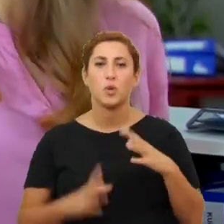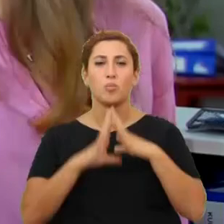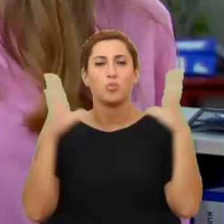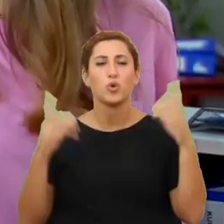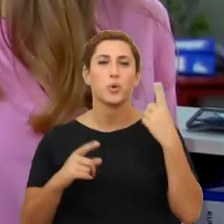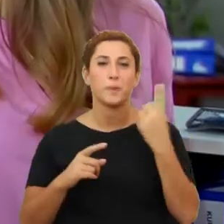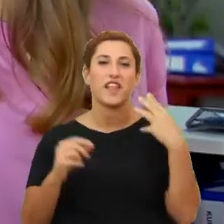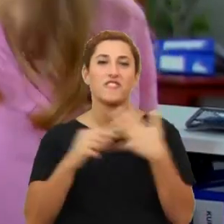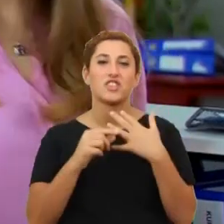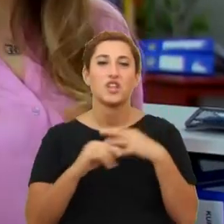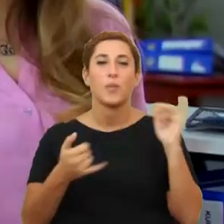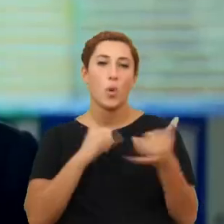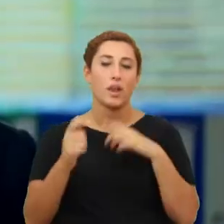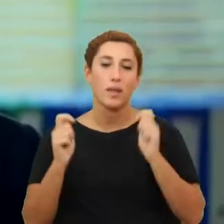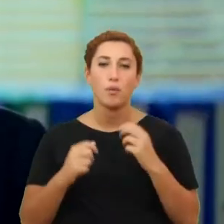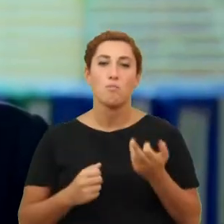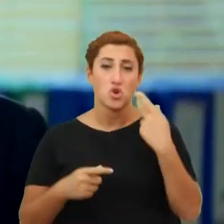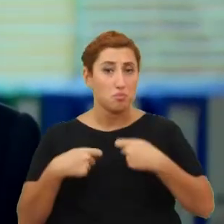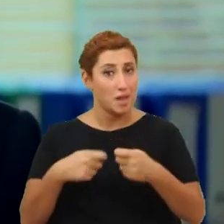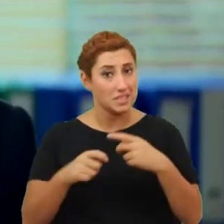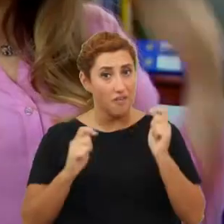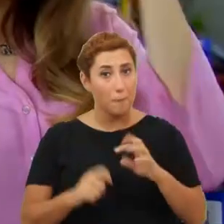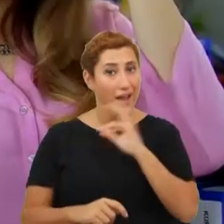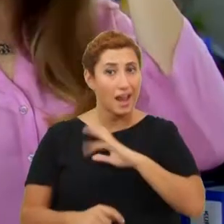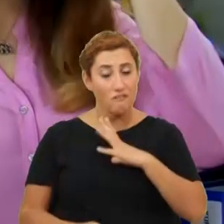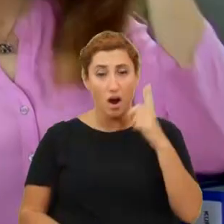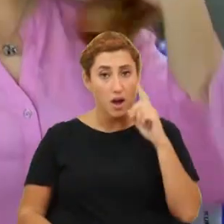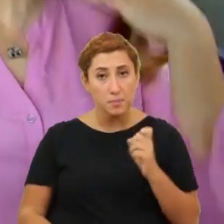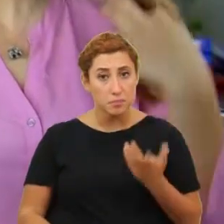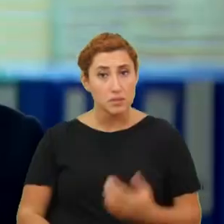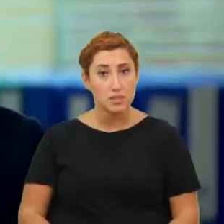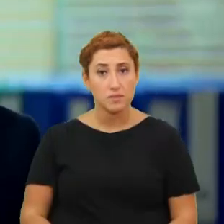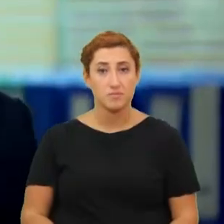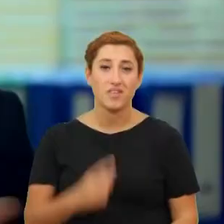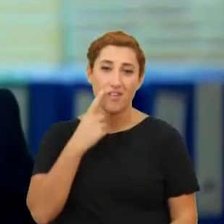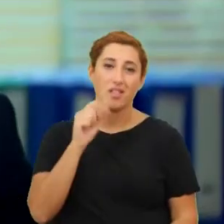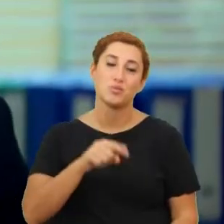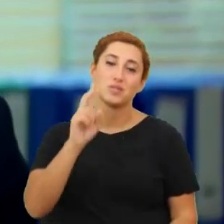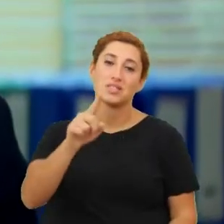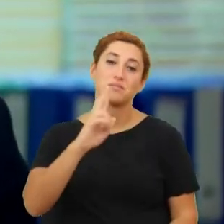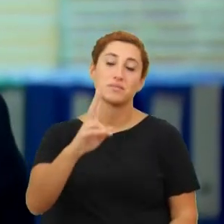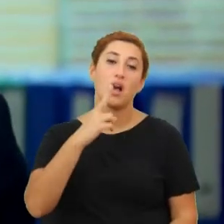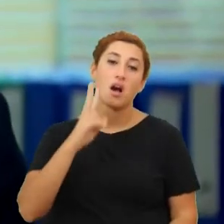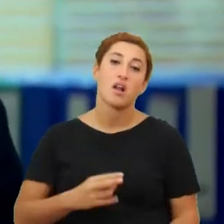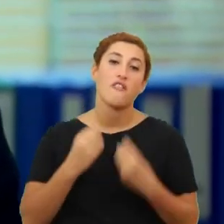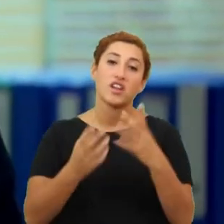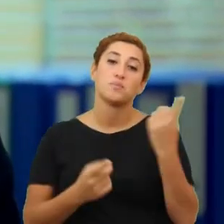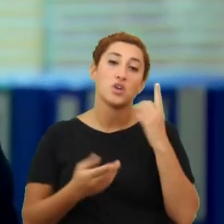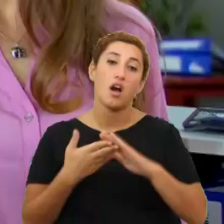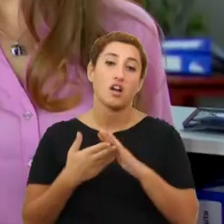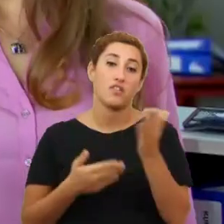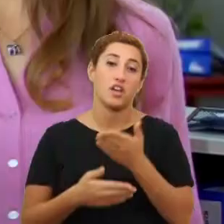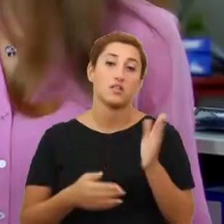bir nişan töreni düzenleyip boşuna masraf yapmaya gerek var mı sence abicim? Vallahi bu sizin karar vereceğiniz bir şey